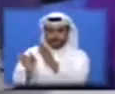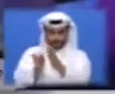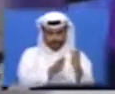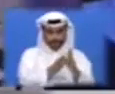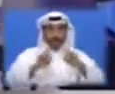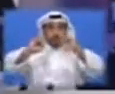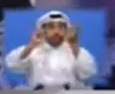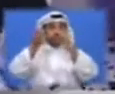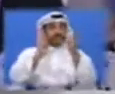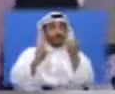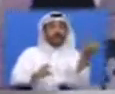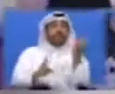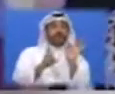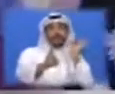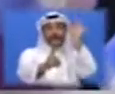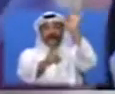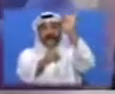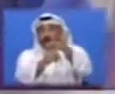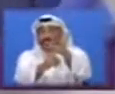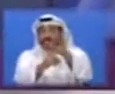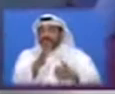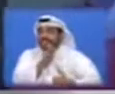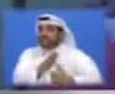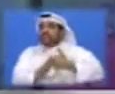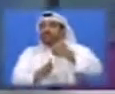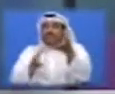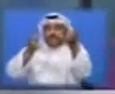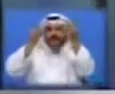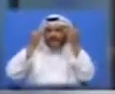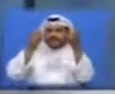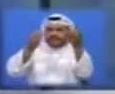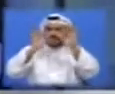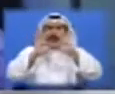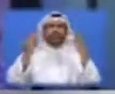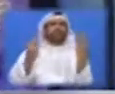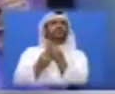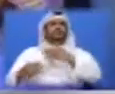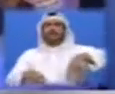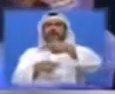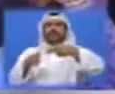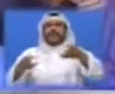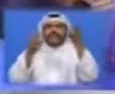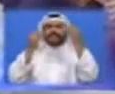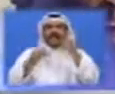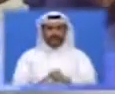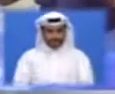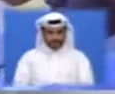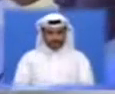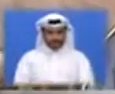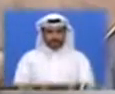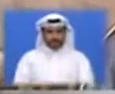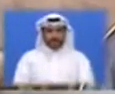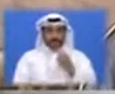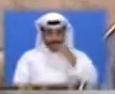مختلفة لها أهداف إيجابية تعود بالنفع على أفراد ومؤسسات المجتمع المدني الكويتي. أولادنا